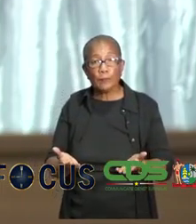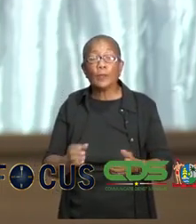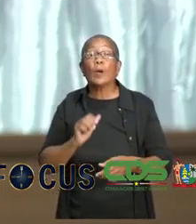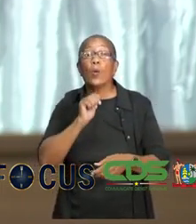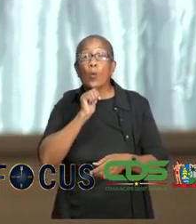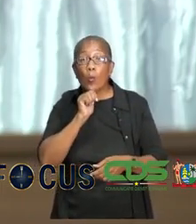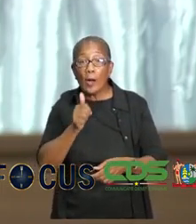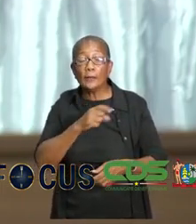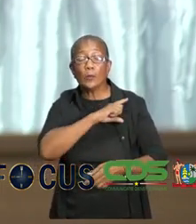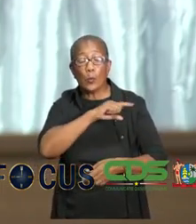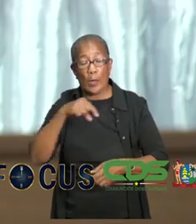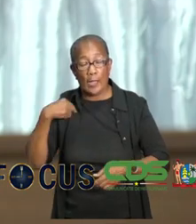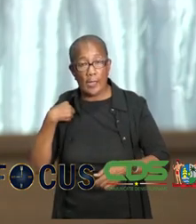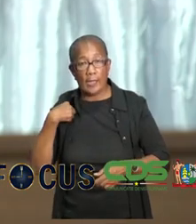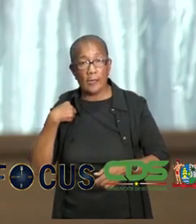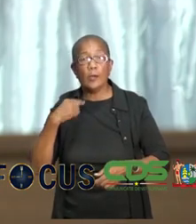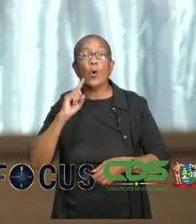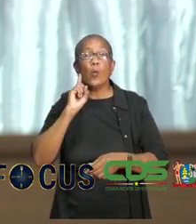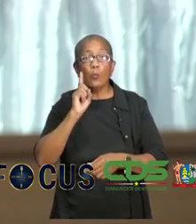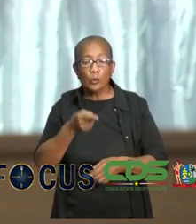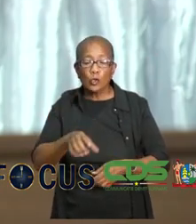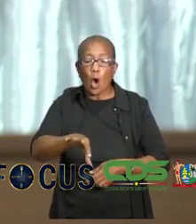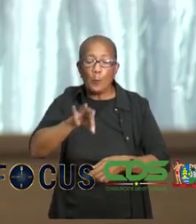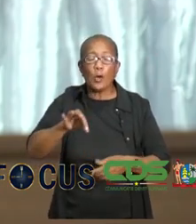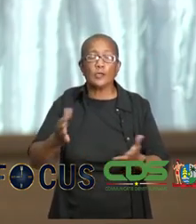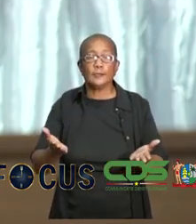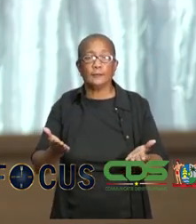wat we moeten oplossen.